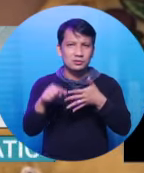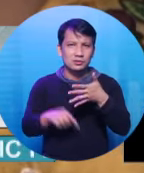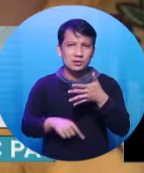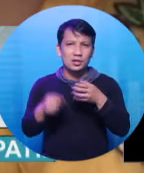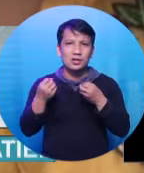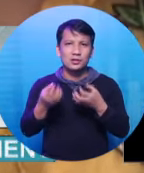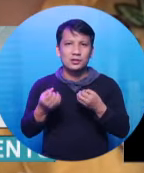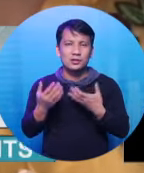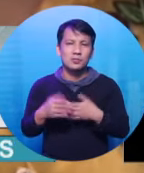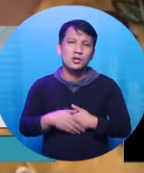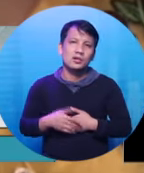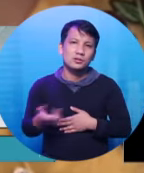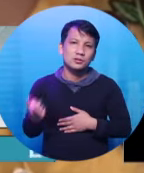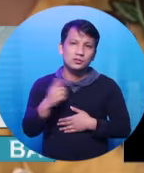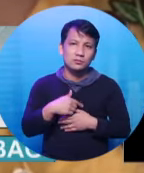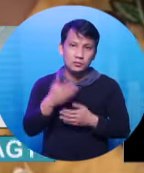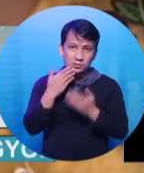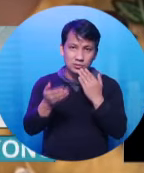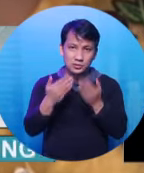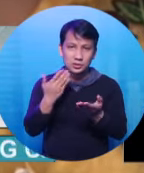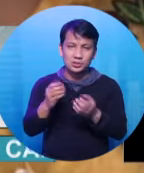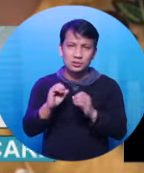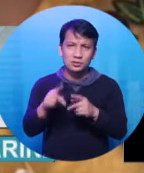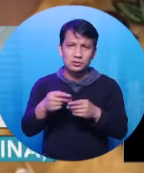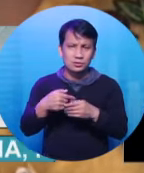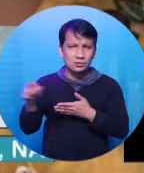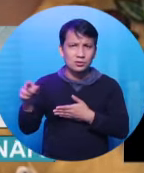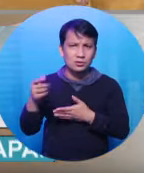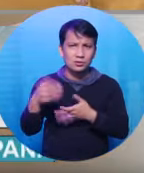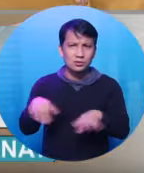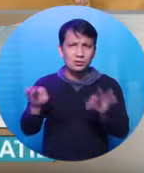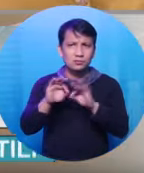po marami. But I would like to take this opportunity, Sir Rafi,